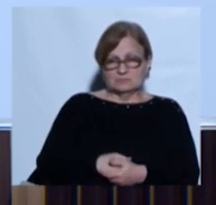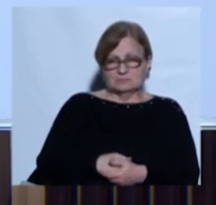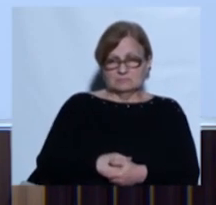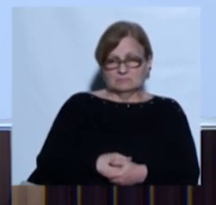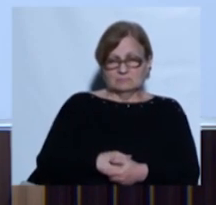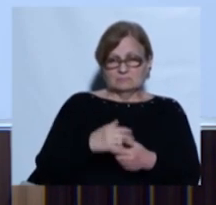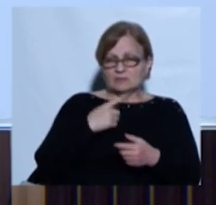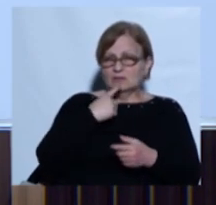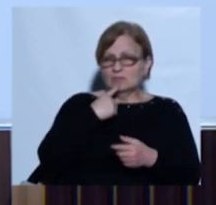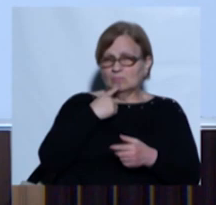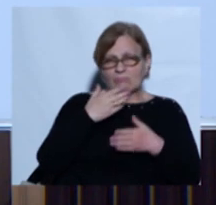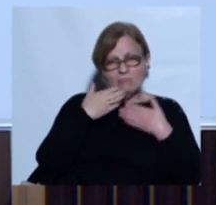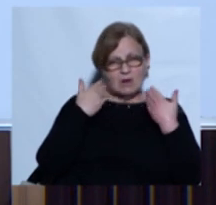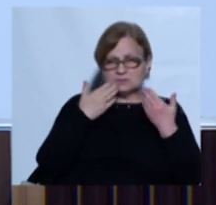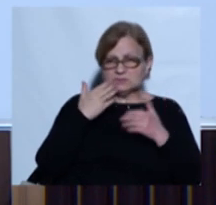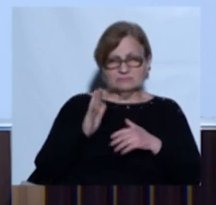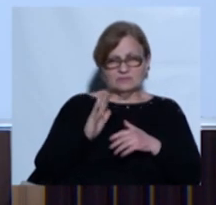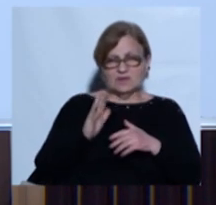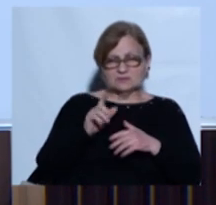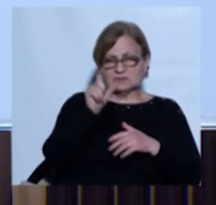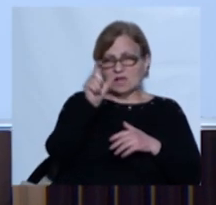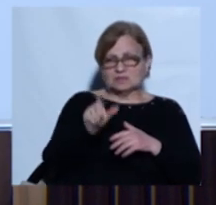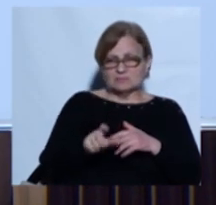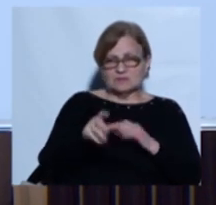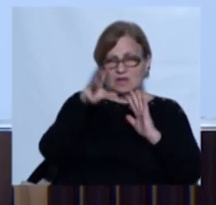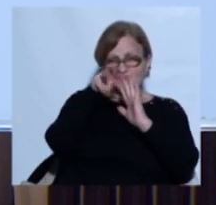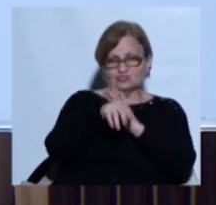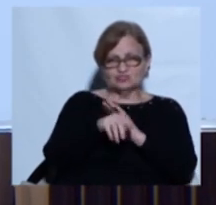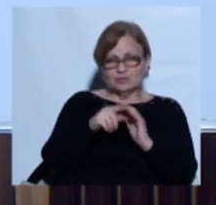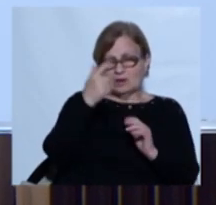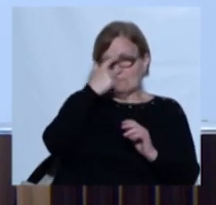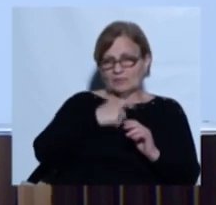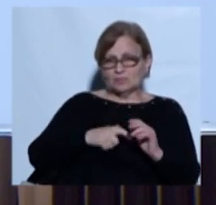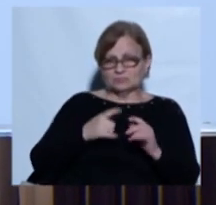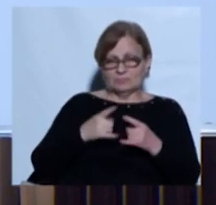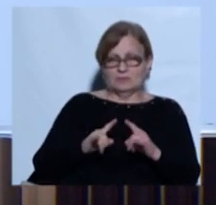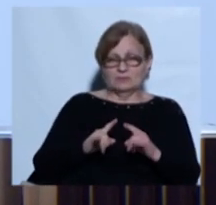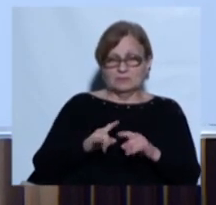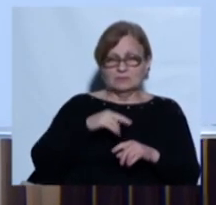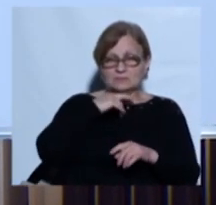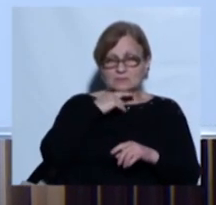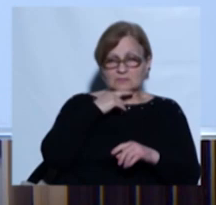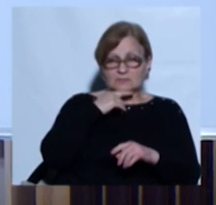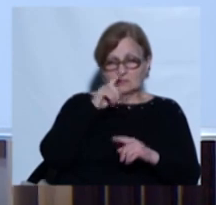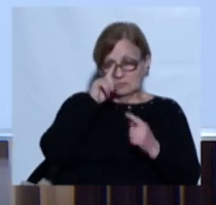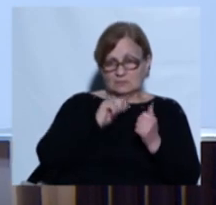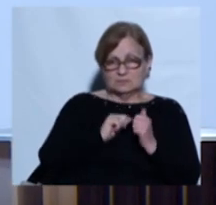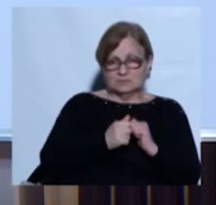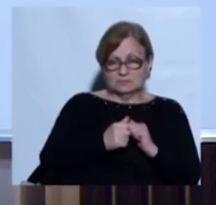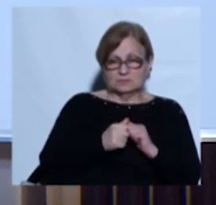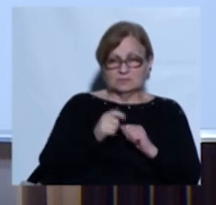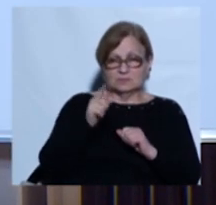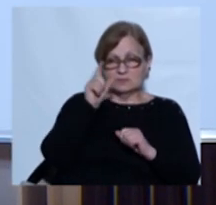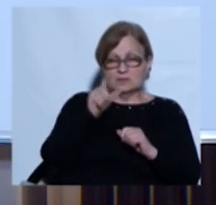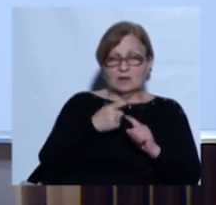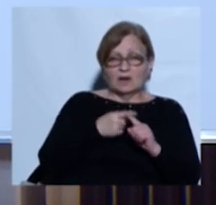არ არის მარტივი პროცესი ადამიანში პიროვნების დაბადება. და კიდევ ერთ რაღაცას მივაქციოთ ყურადღება. დავიმახსოვროთ, იმისთვის